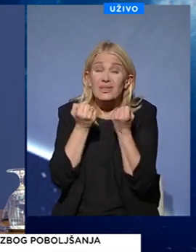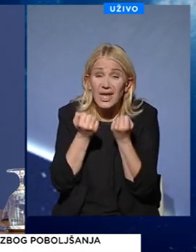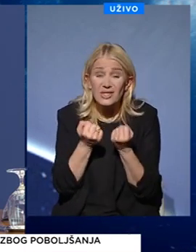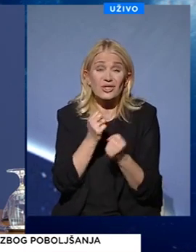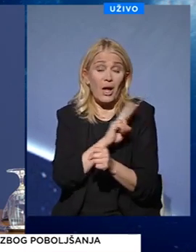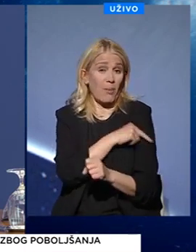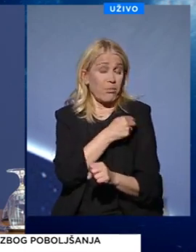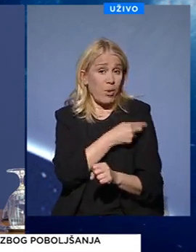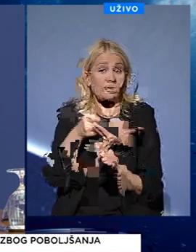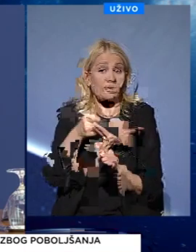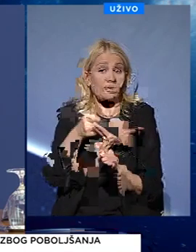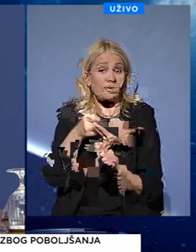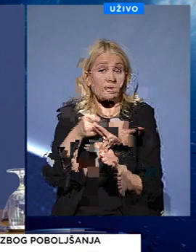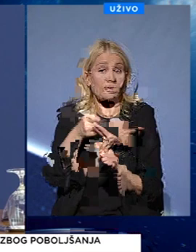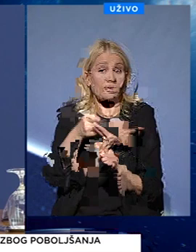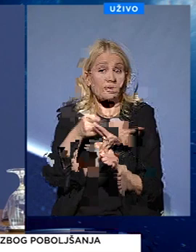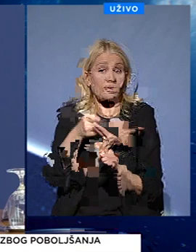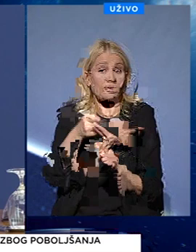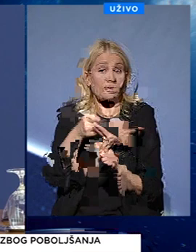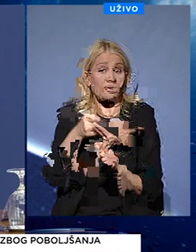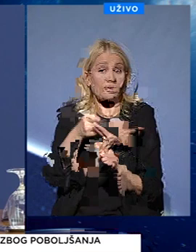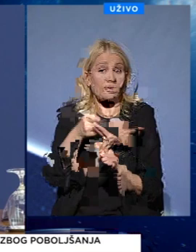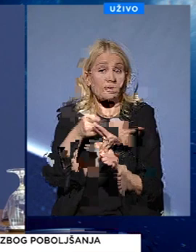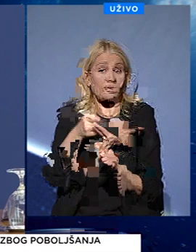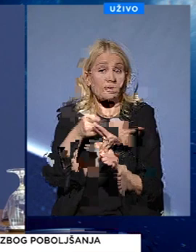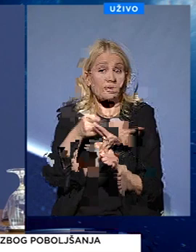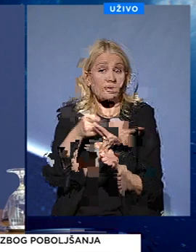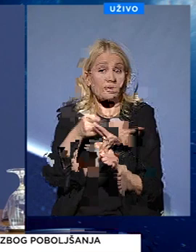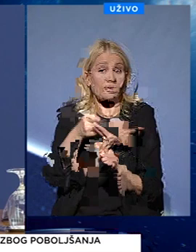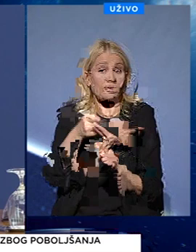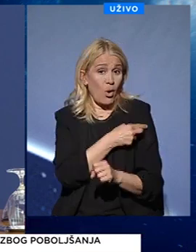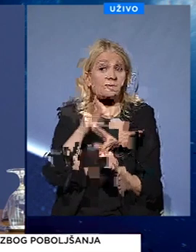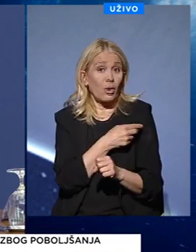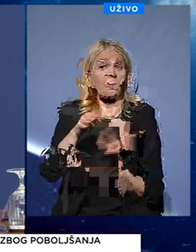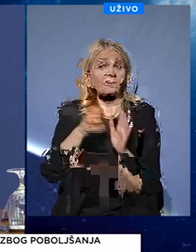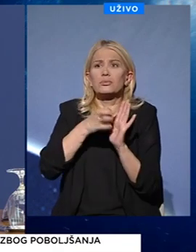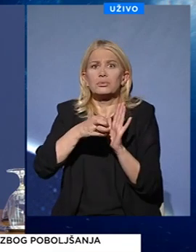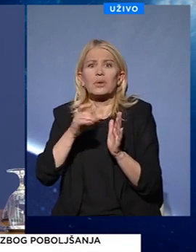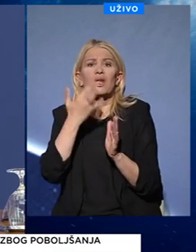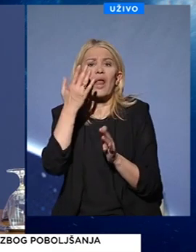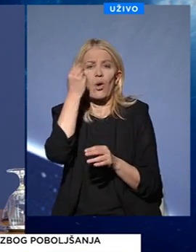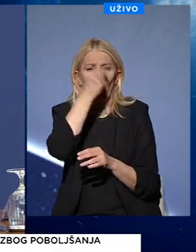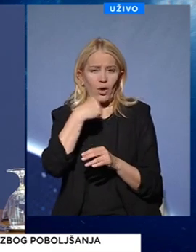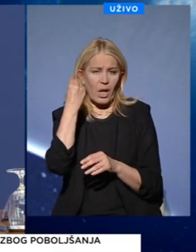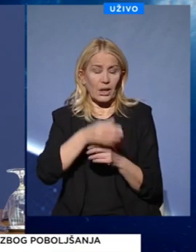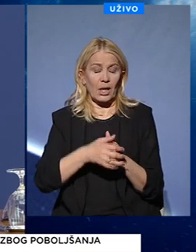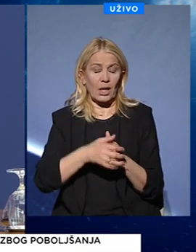slike, praktično tek kada se završi raščišćavanje kliničke simptomatologije, to nekad može potrajati više nedelja.